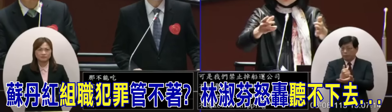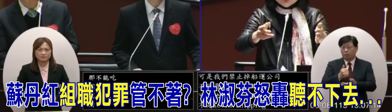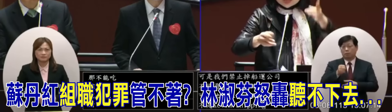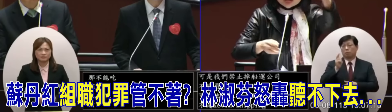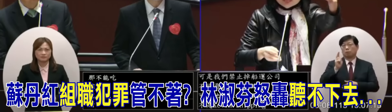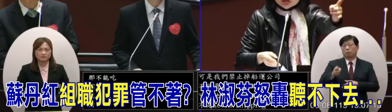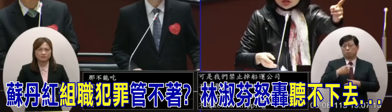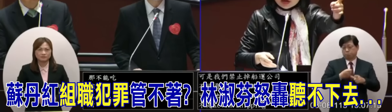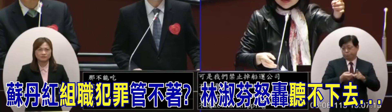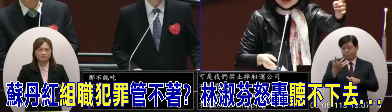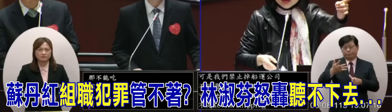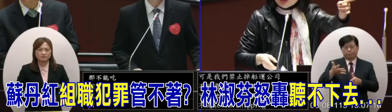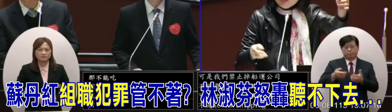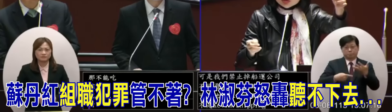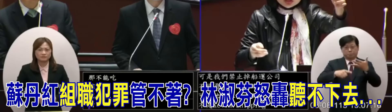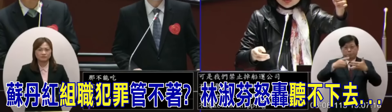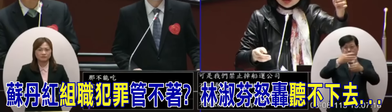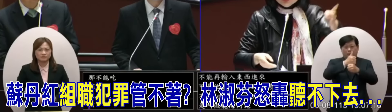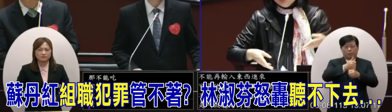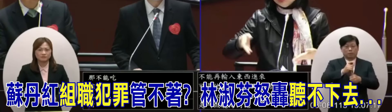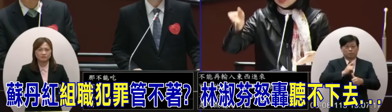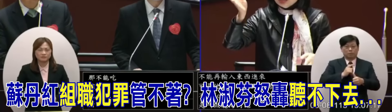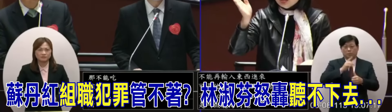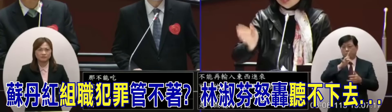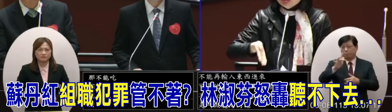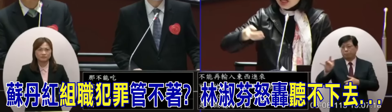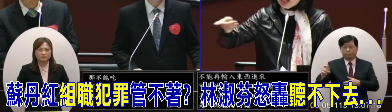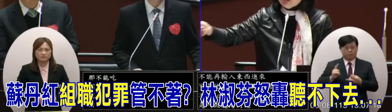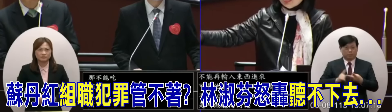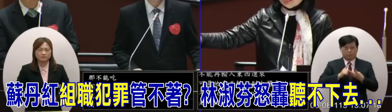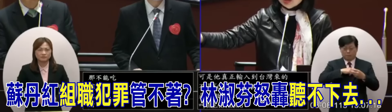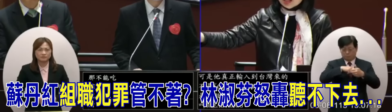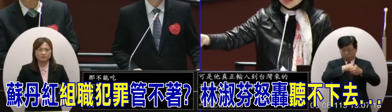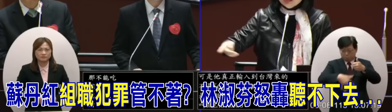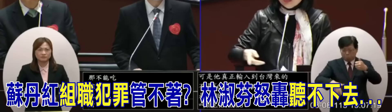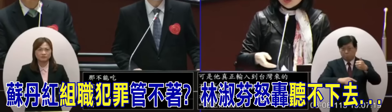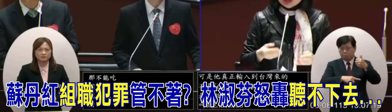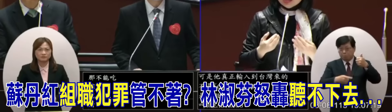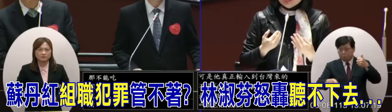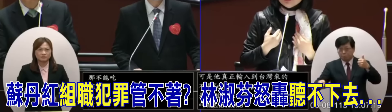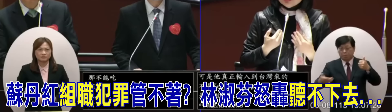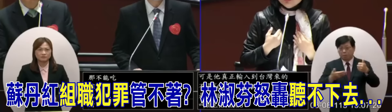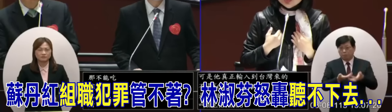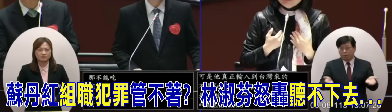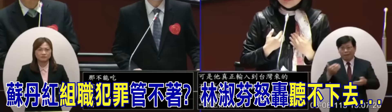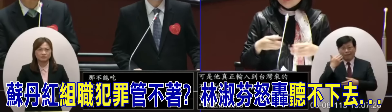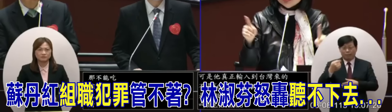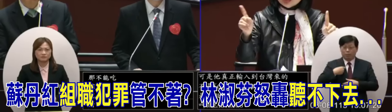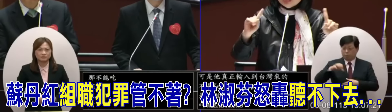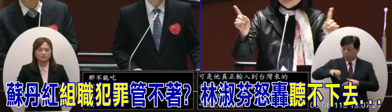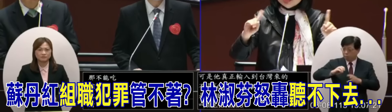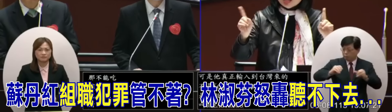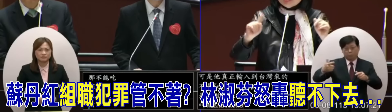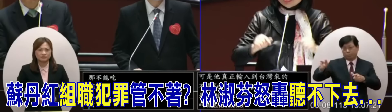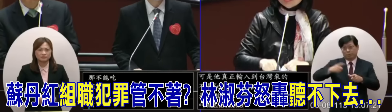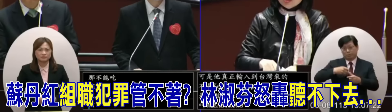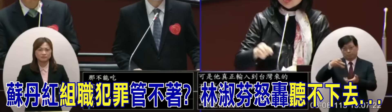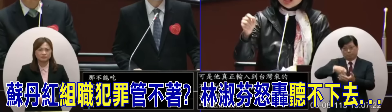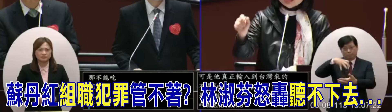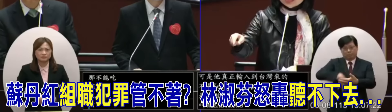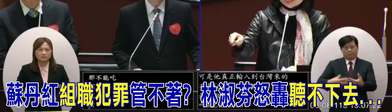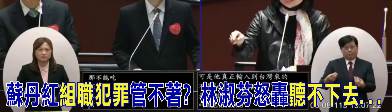叫他供出上游是谁，供不齐全；叫他供出下游流向，我的那一瓶胡椒粉不在他们下